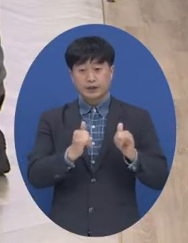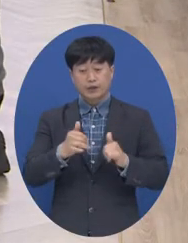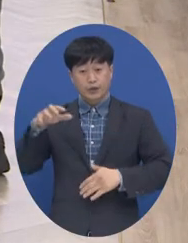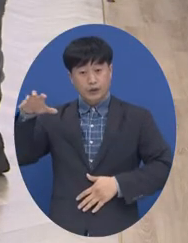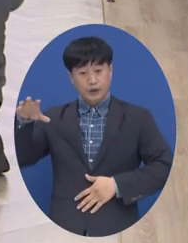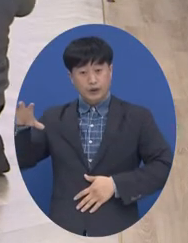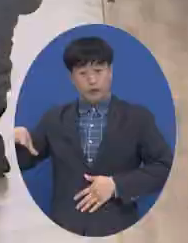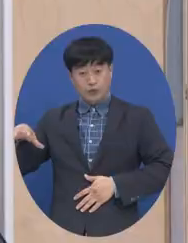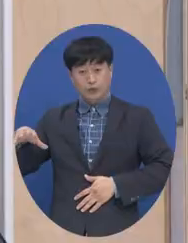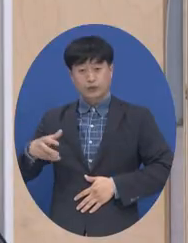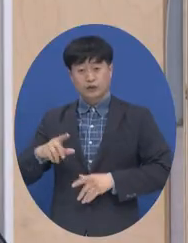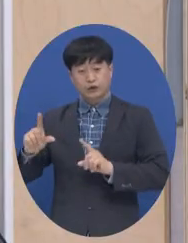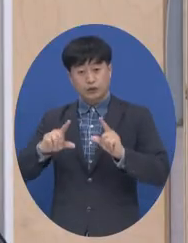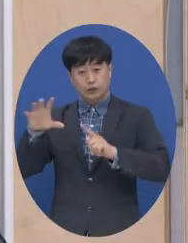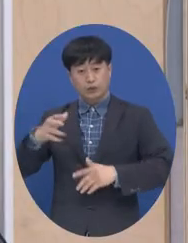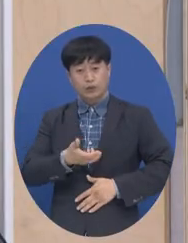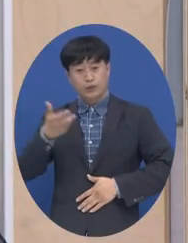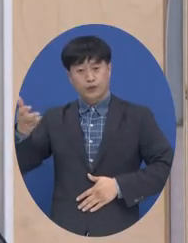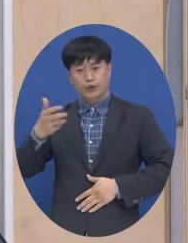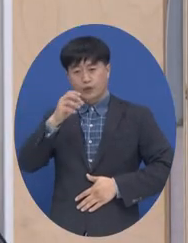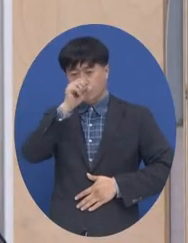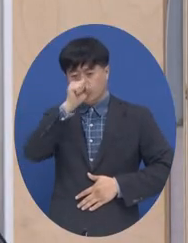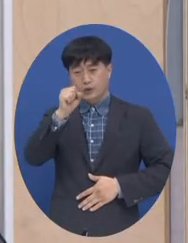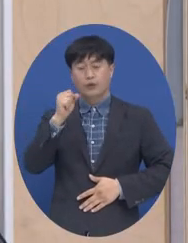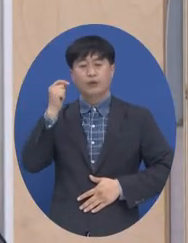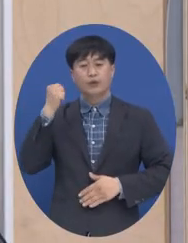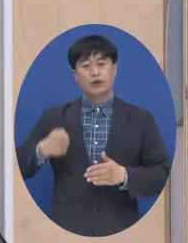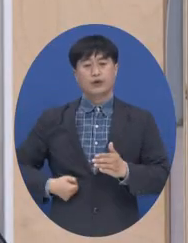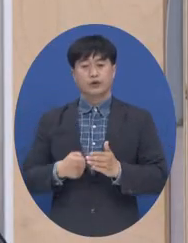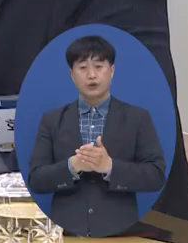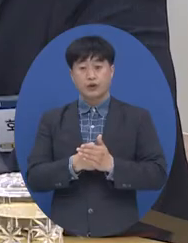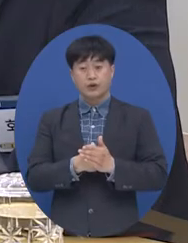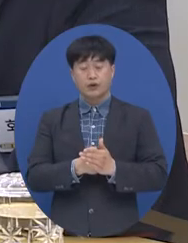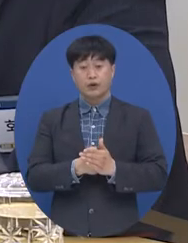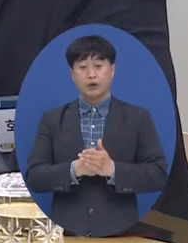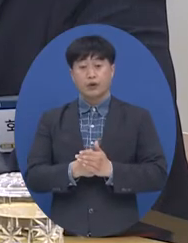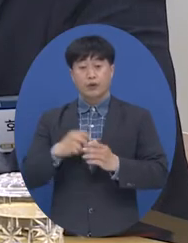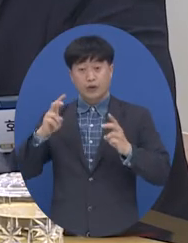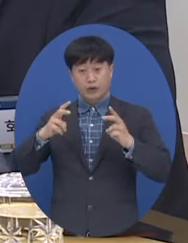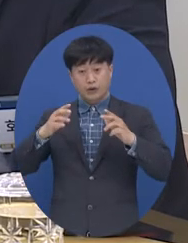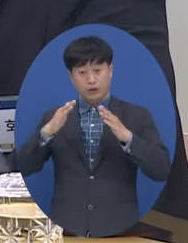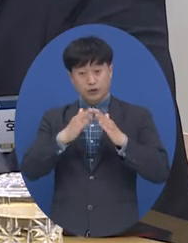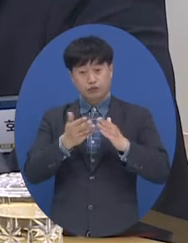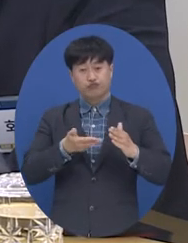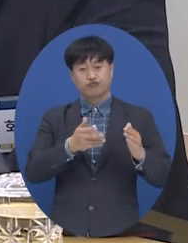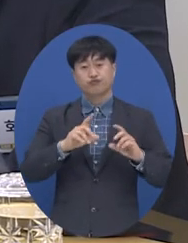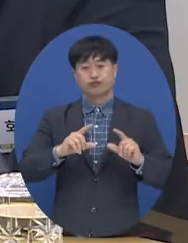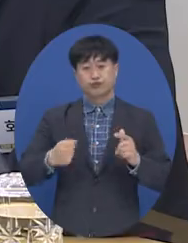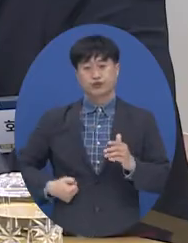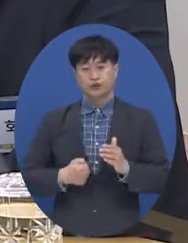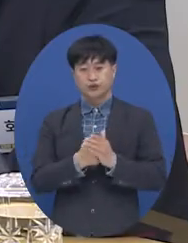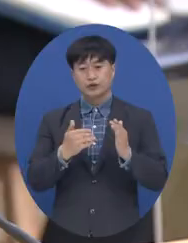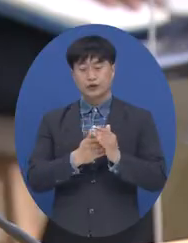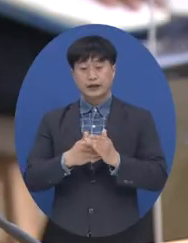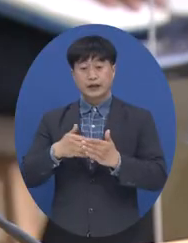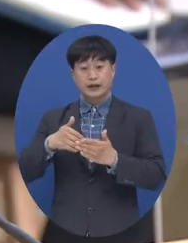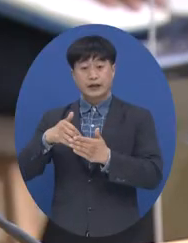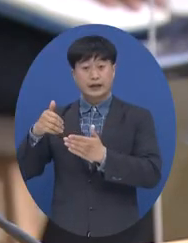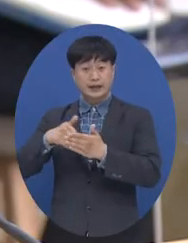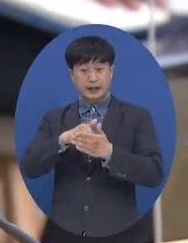해당 적으로 생활공간을 옮기는 것이 바람직하다 고 판단해 관사를 제공하지 않기로 했습니다